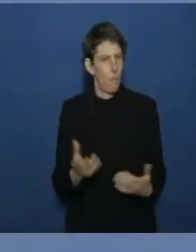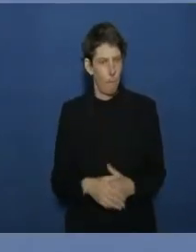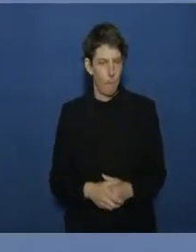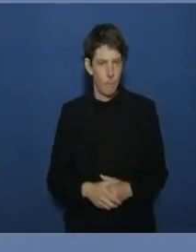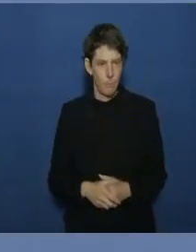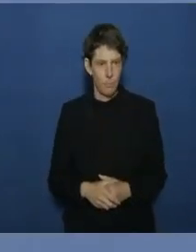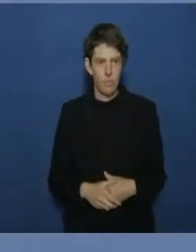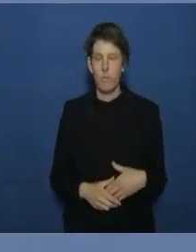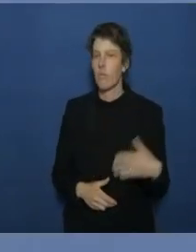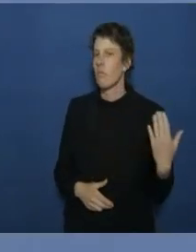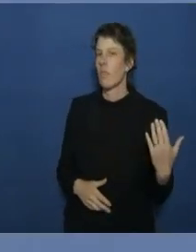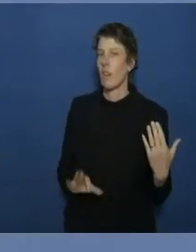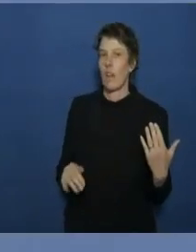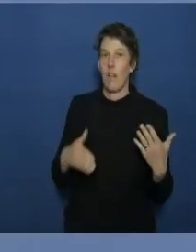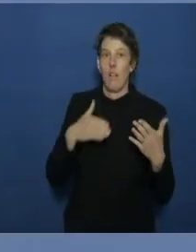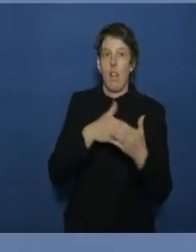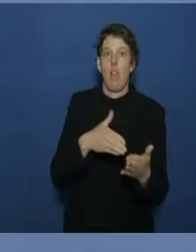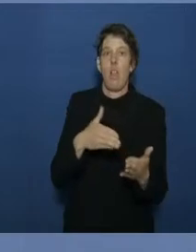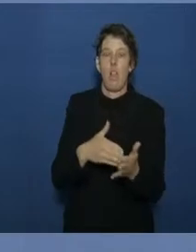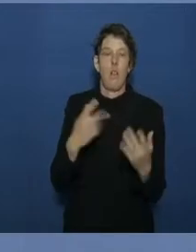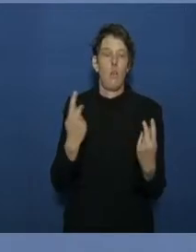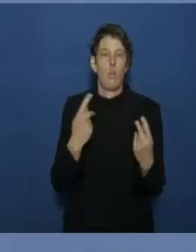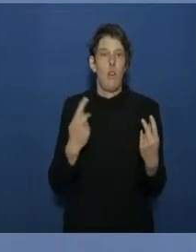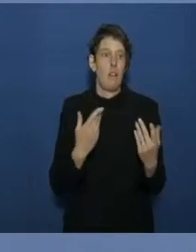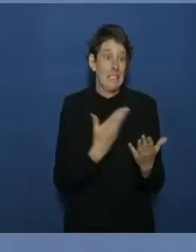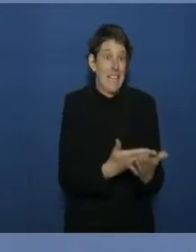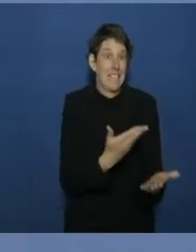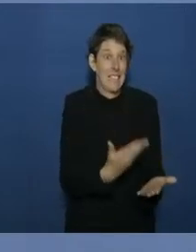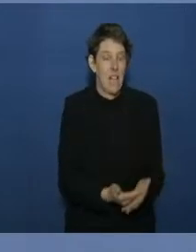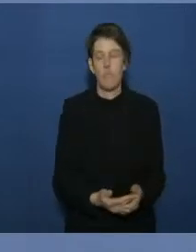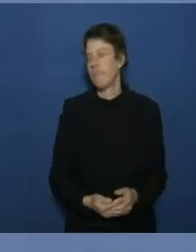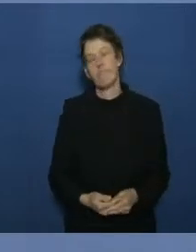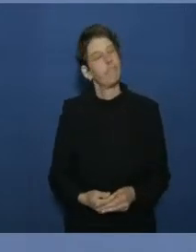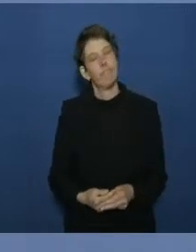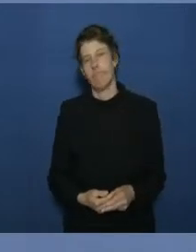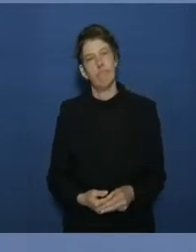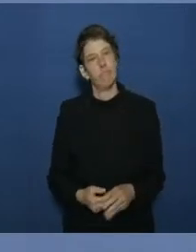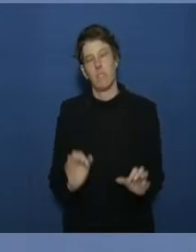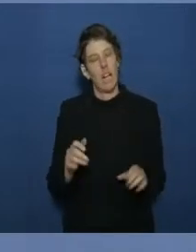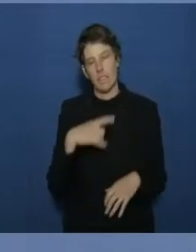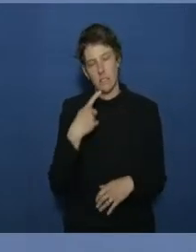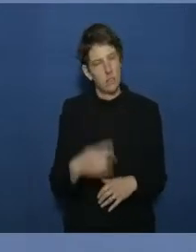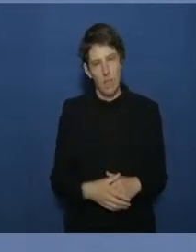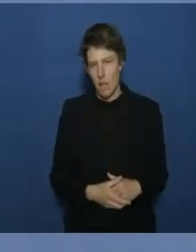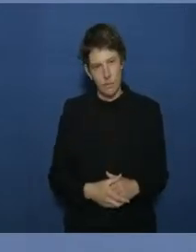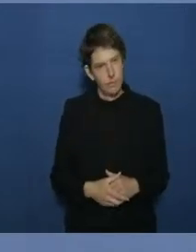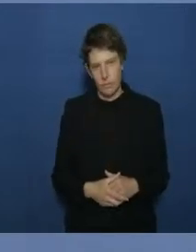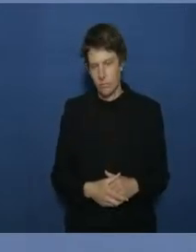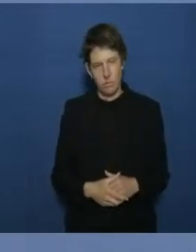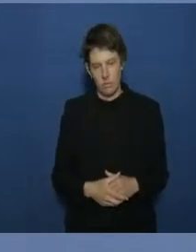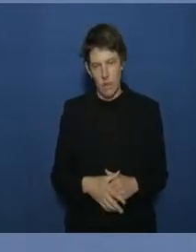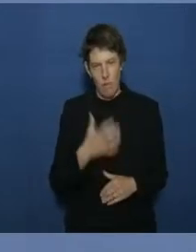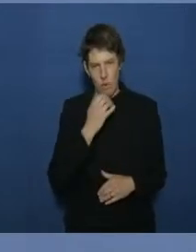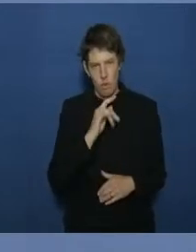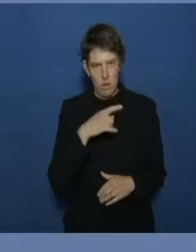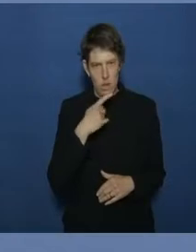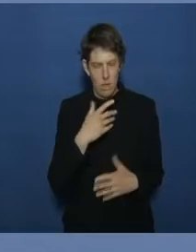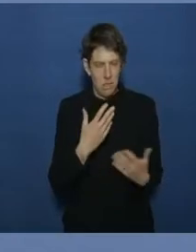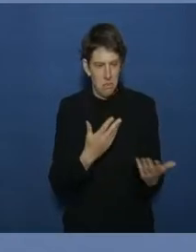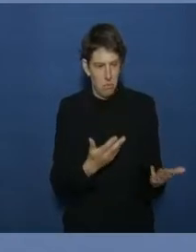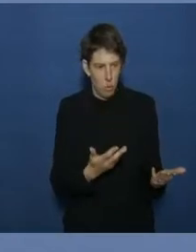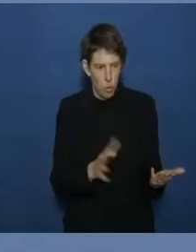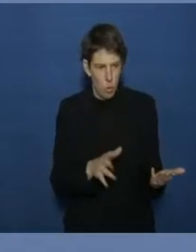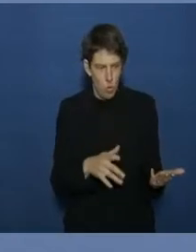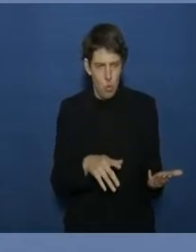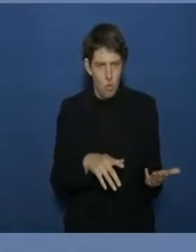Ich will hier nicht über Hürden und Knackpunkte sprechen. Es ist in den letzten